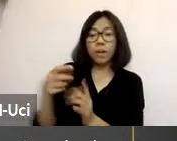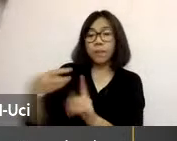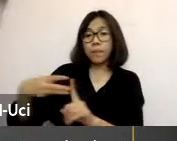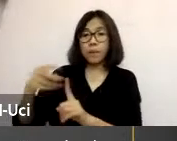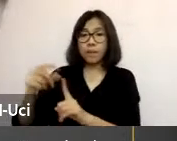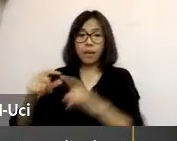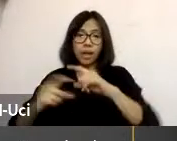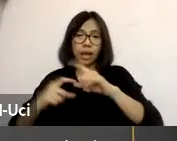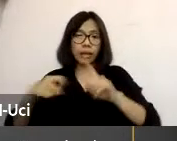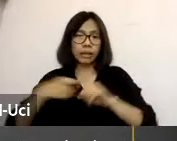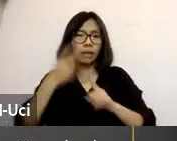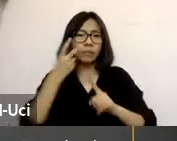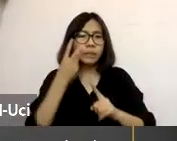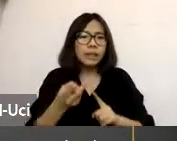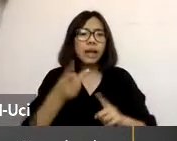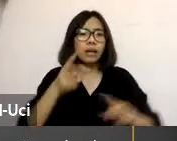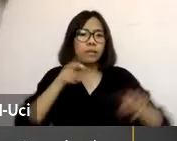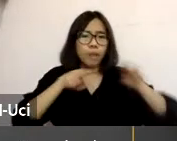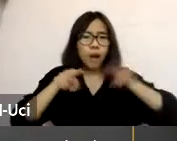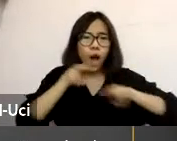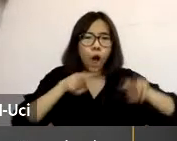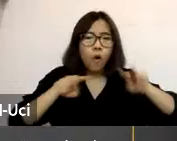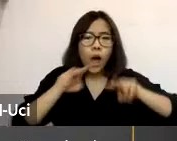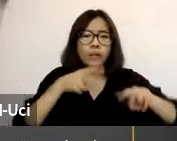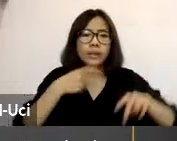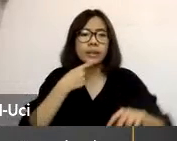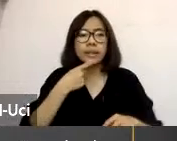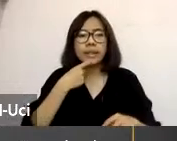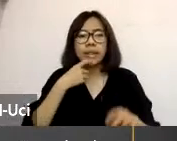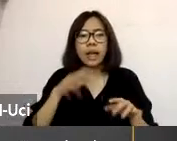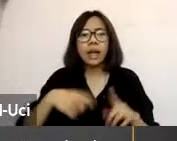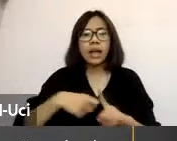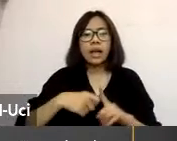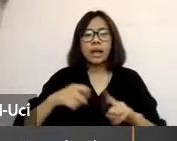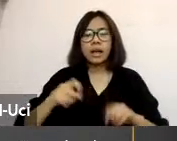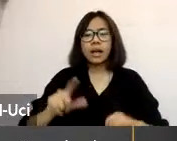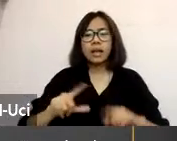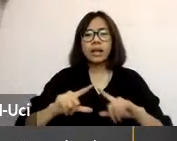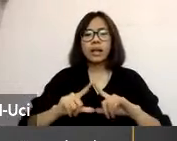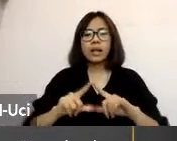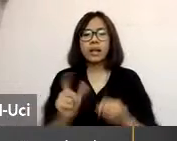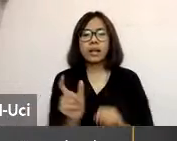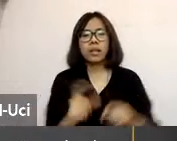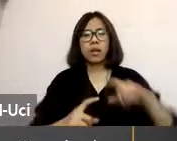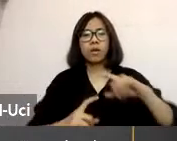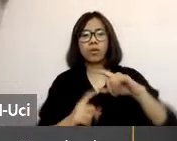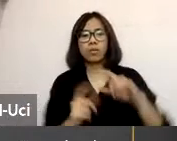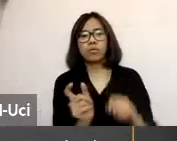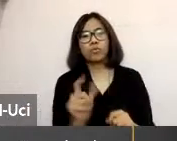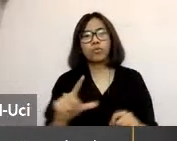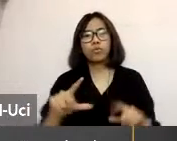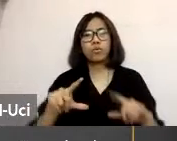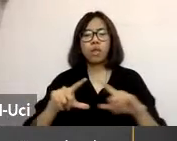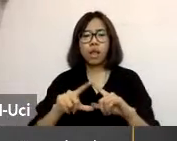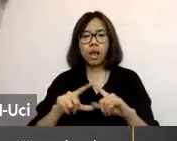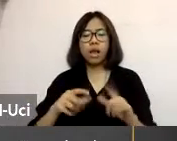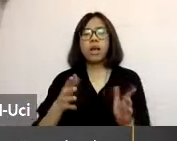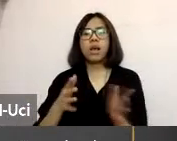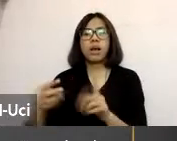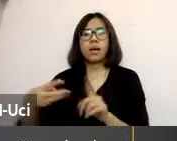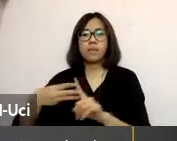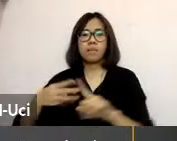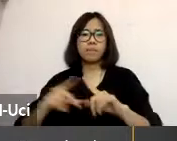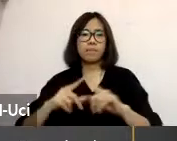klausula baku Nah jadi kalau eh apa ini